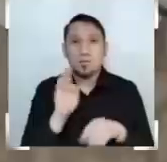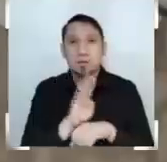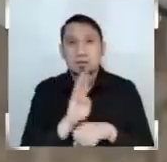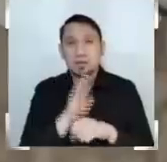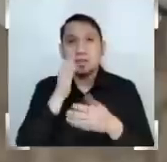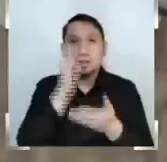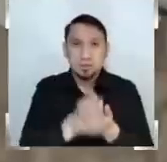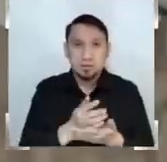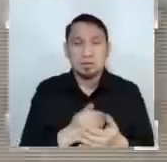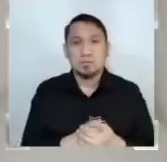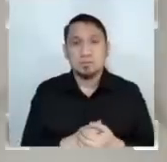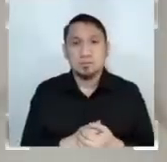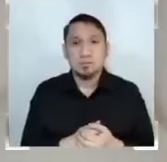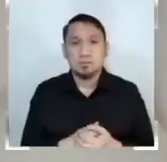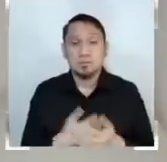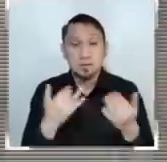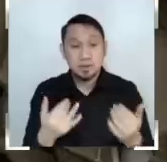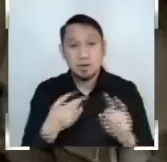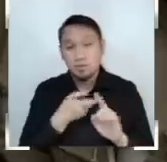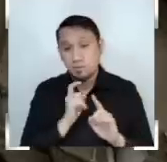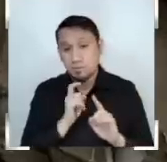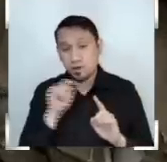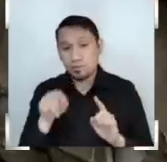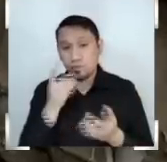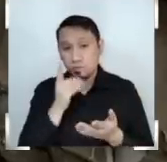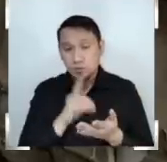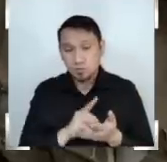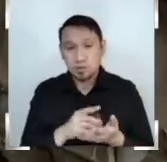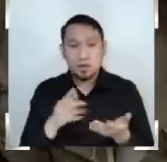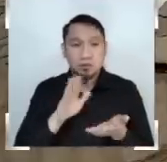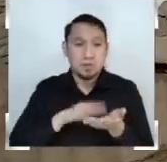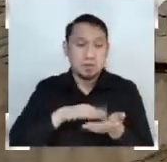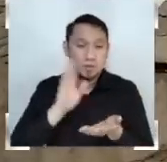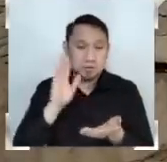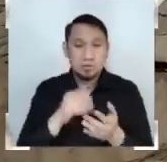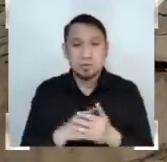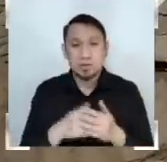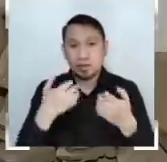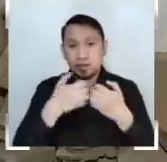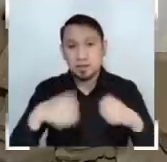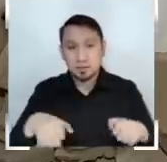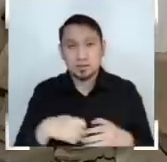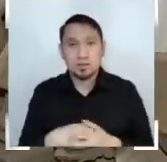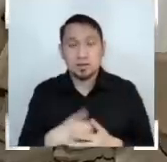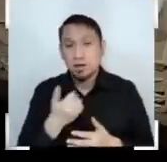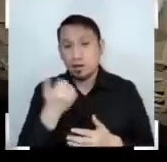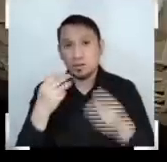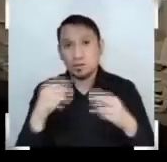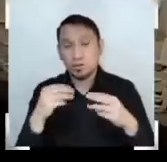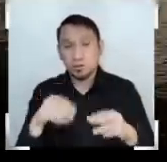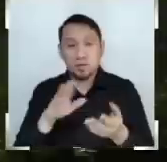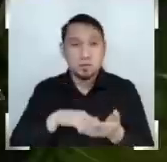makatawid. Kaya sa datos ng Philippine Egg Board Association, nagmahal na ang presyo ng itlog. Sa ilang pamilihan, tumaas na ng piso